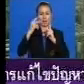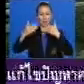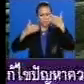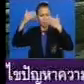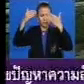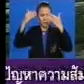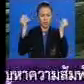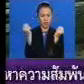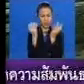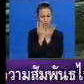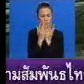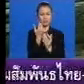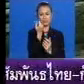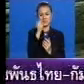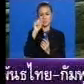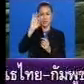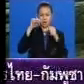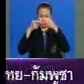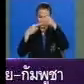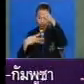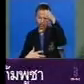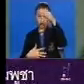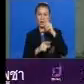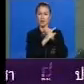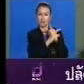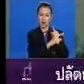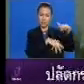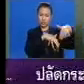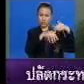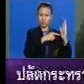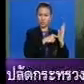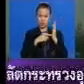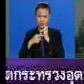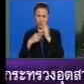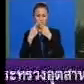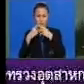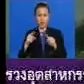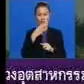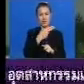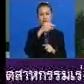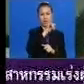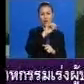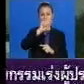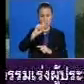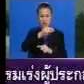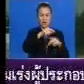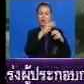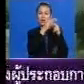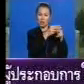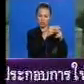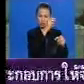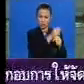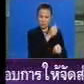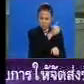19ประเภทตามที่ภาคประชาสังคมเสนอแต่ในส่วนของการทำ hiaภาคเอกชนสามารถดำเนินการได้เลยตามระเบียบของคณะ